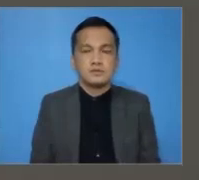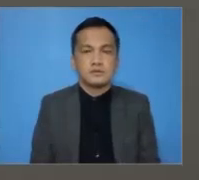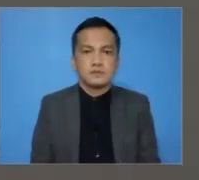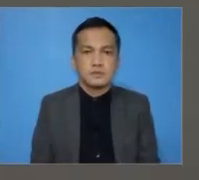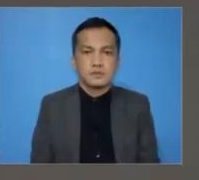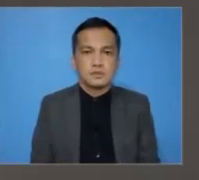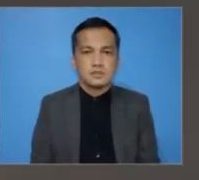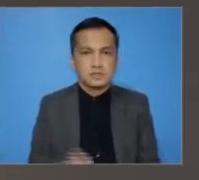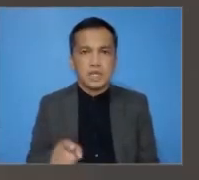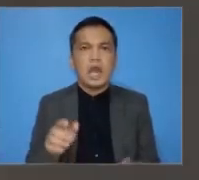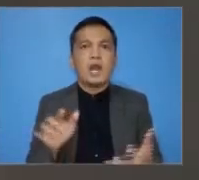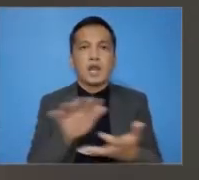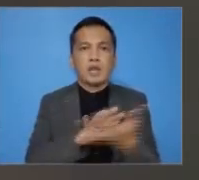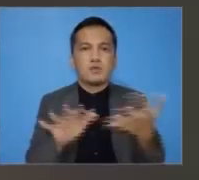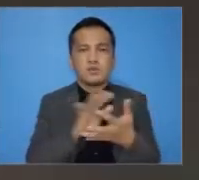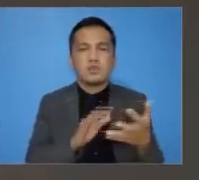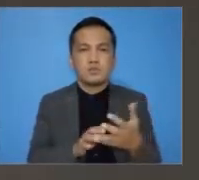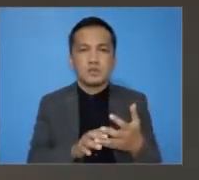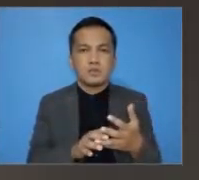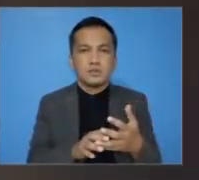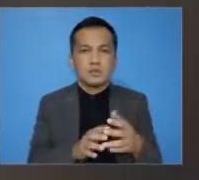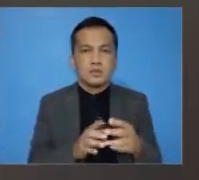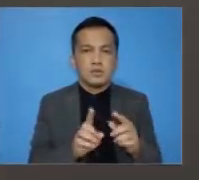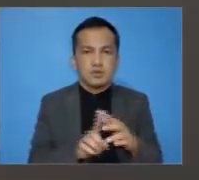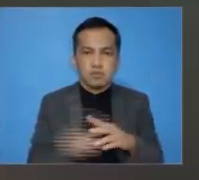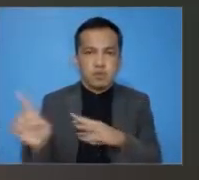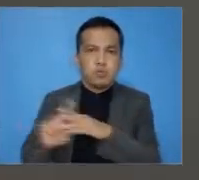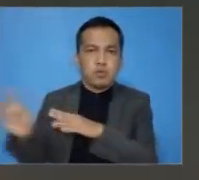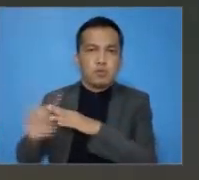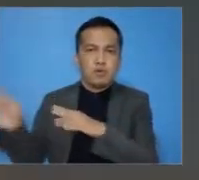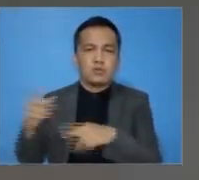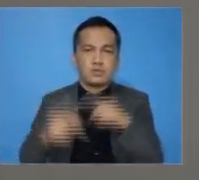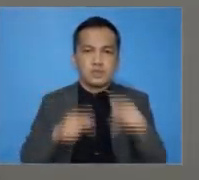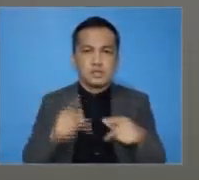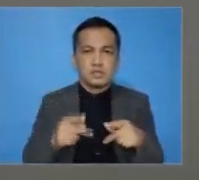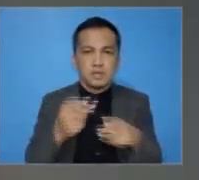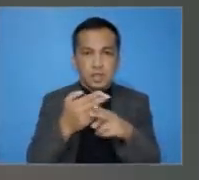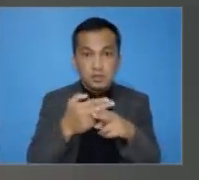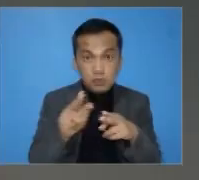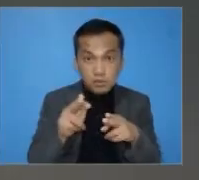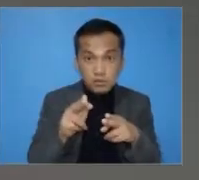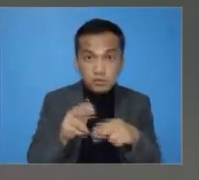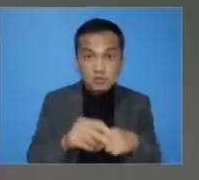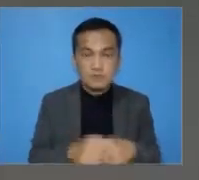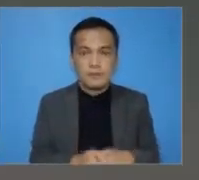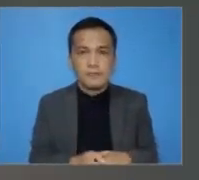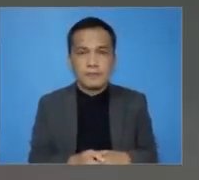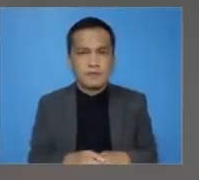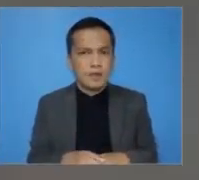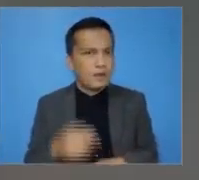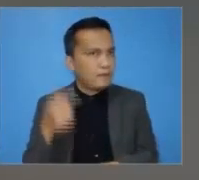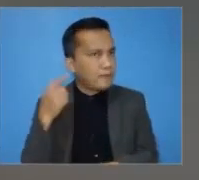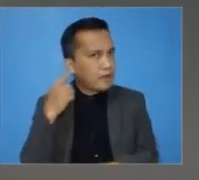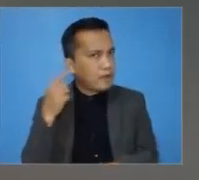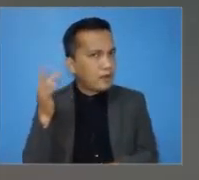nagkagulo at nagtakbuhan mga tao. Ilang sandali lang, may narinig na mga putok.